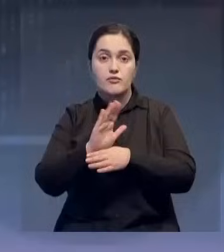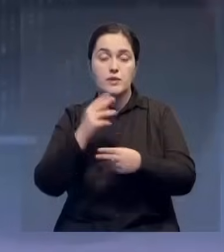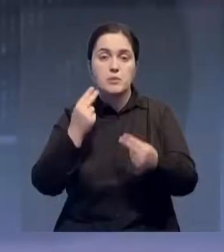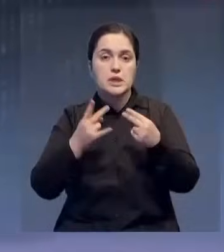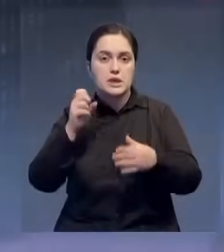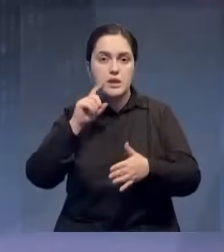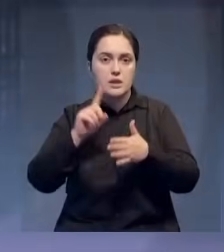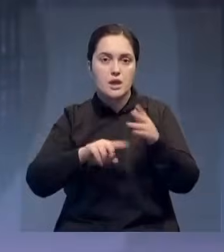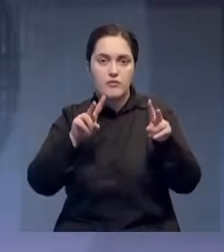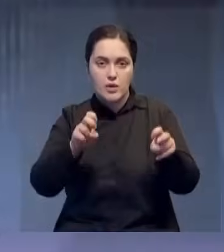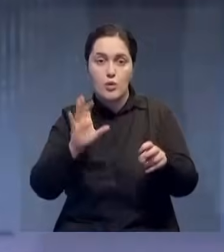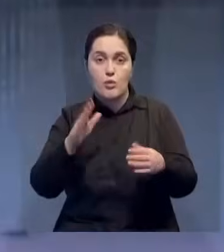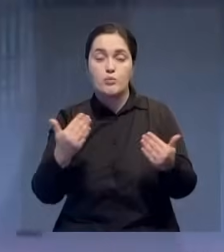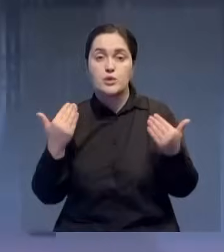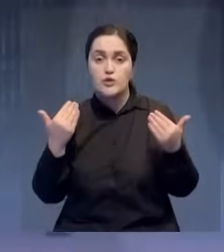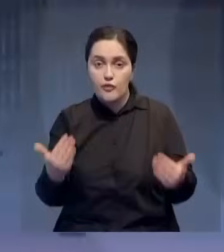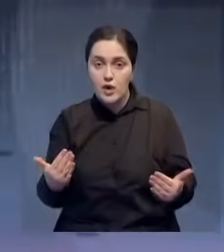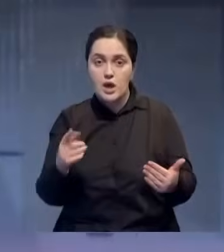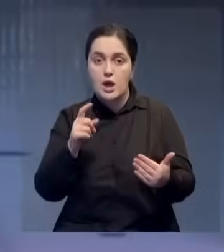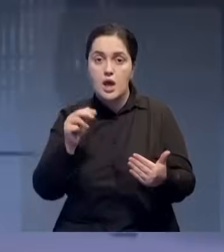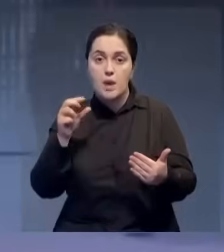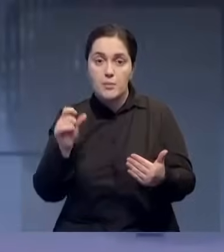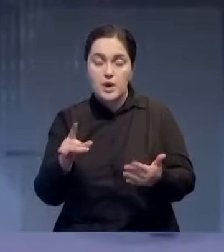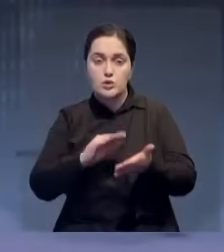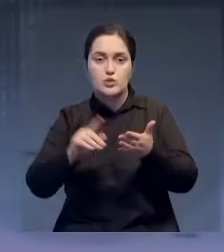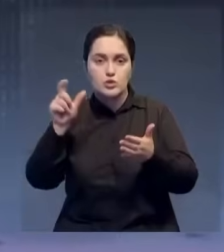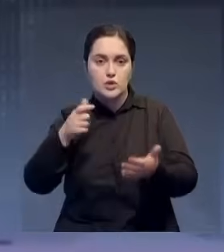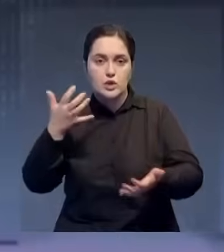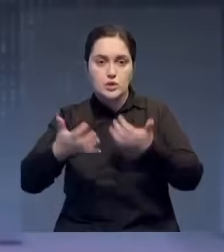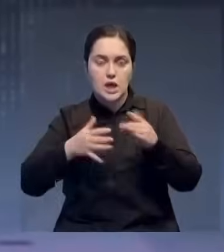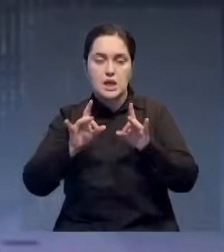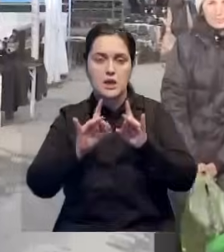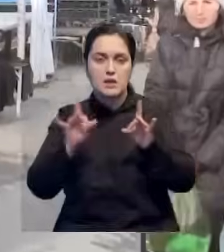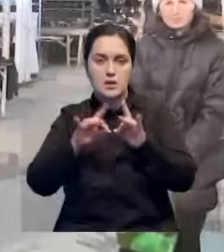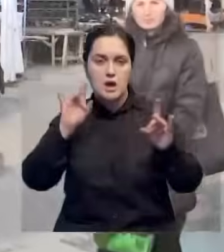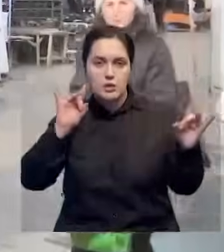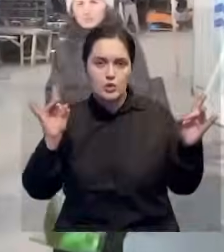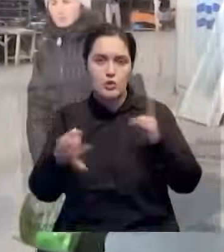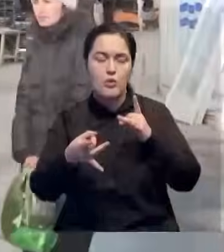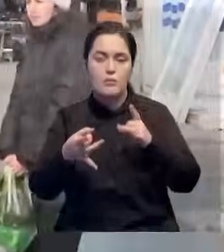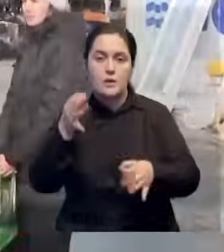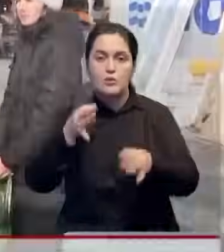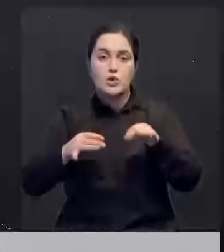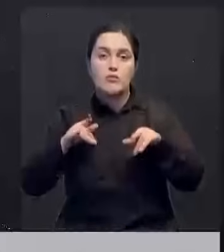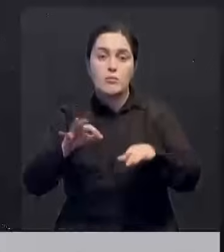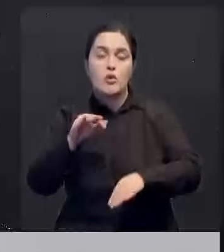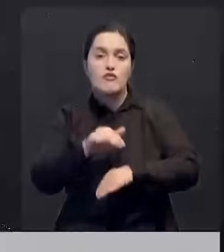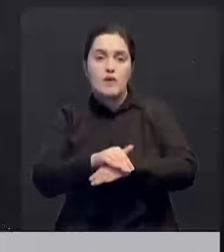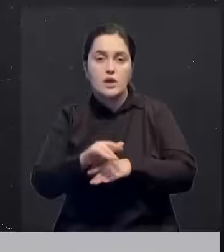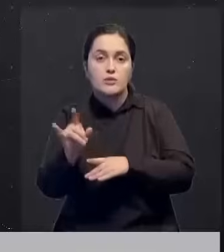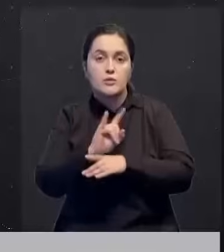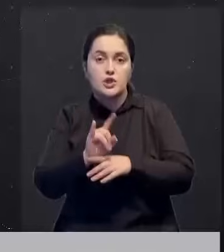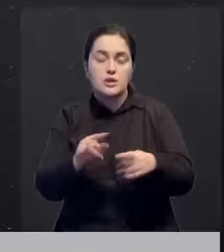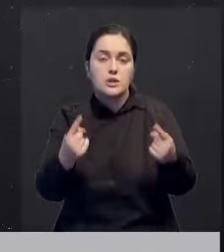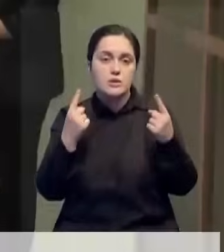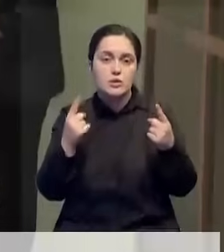документальном фильме «Игра на доверие». Он выйдет сегодня на телеканале «Хабар». Очередное журналистское расследование рассказывает о громком уголовном деле по